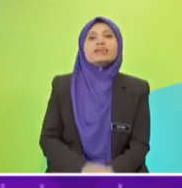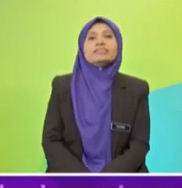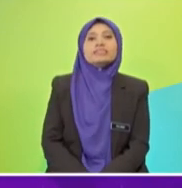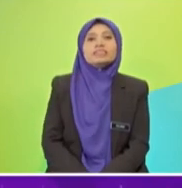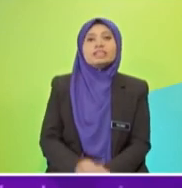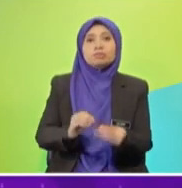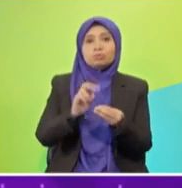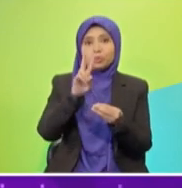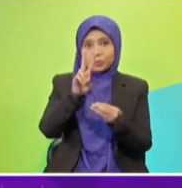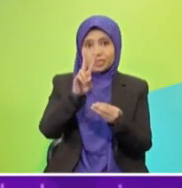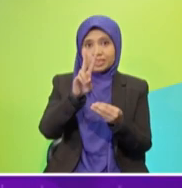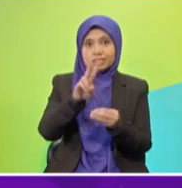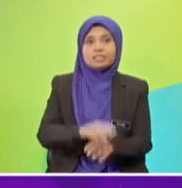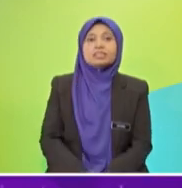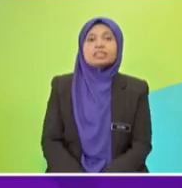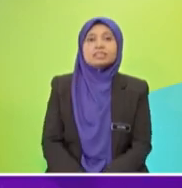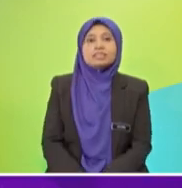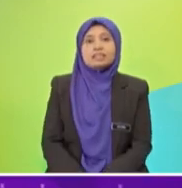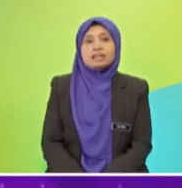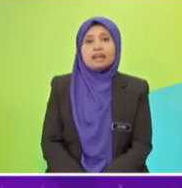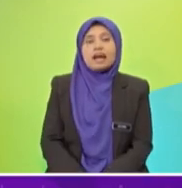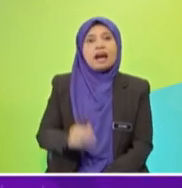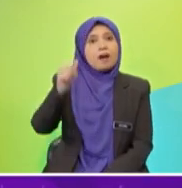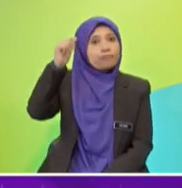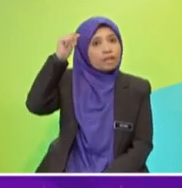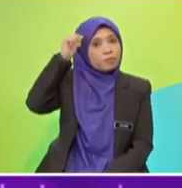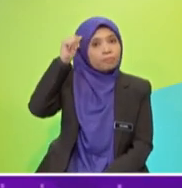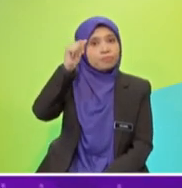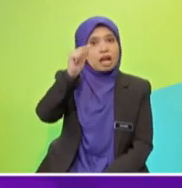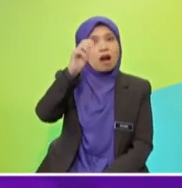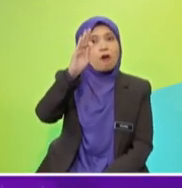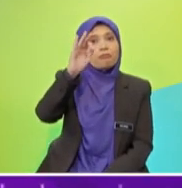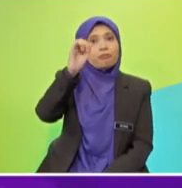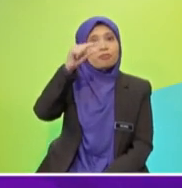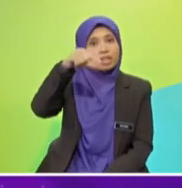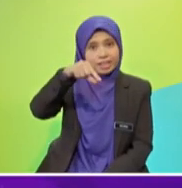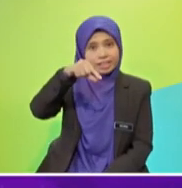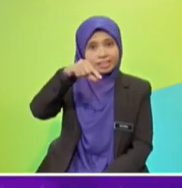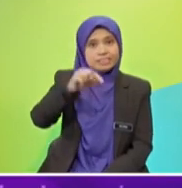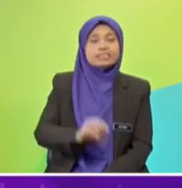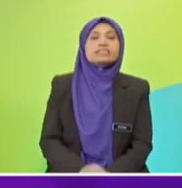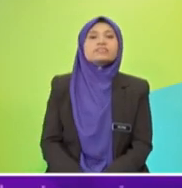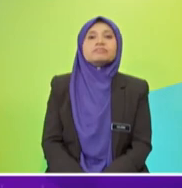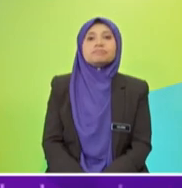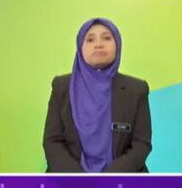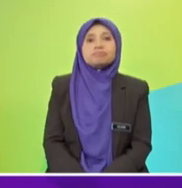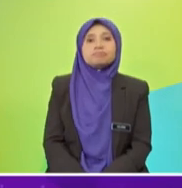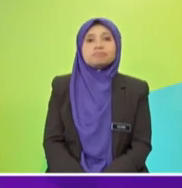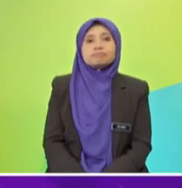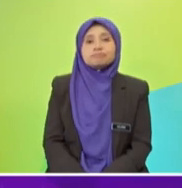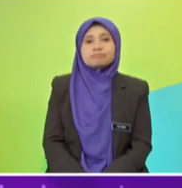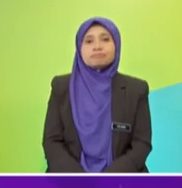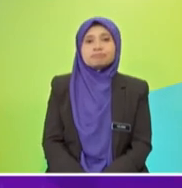kelasnya kita ada adik Afi mohon maaf Fi dari SG hakimte